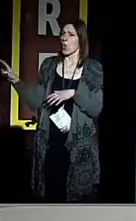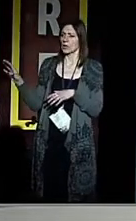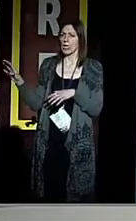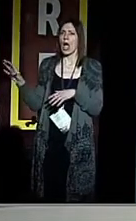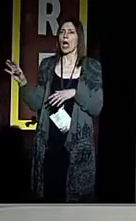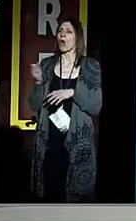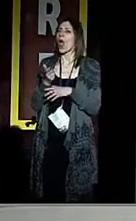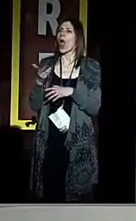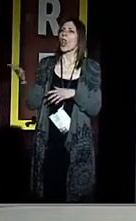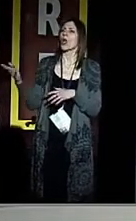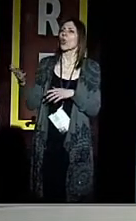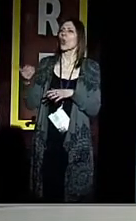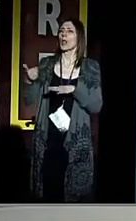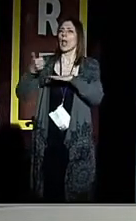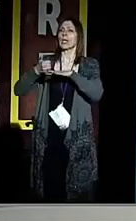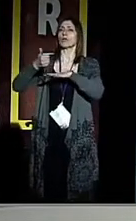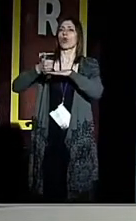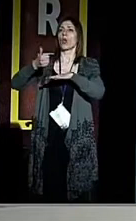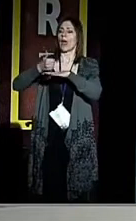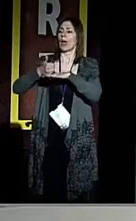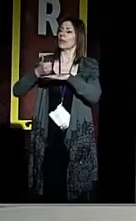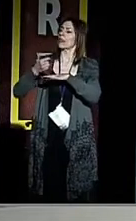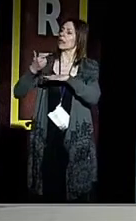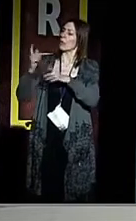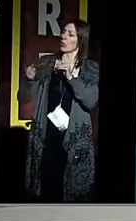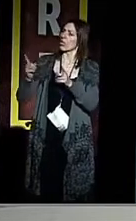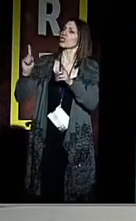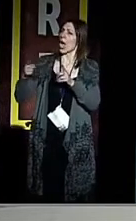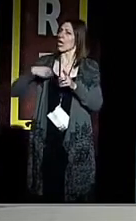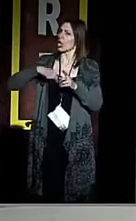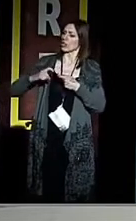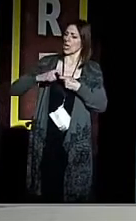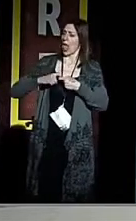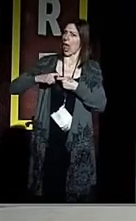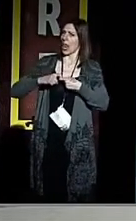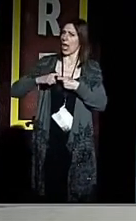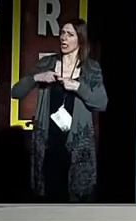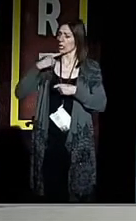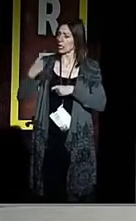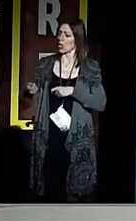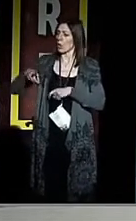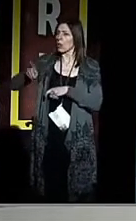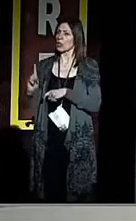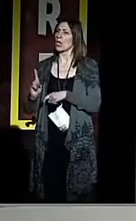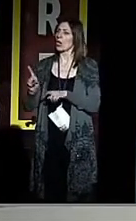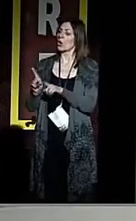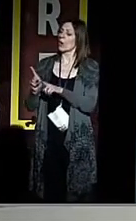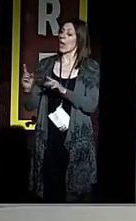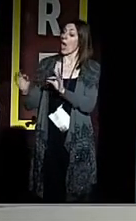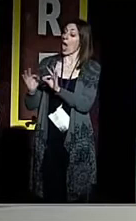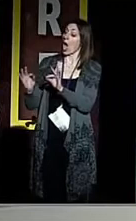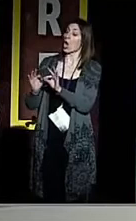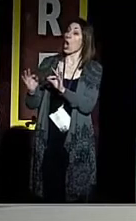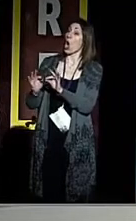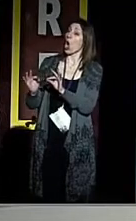alcuni esponenti politici, anche dai nostri alleati, di essere un partito che si accorda senza avere